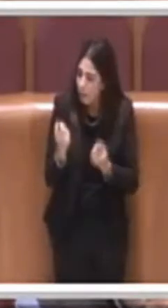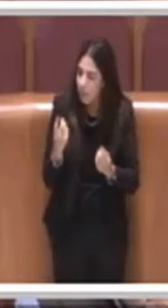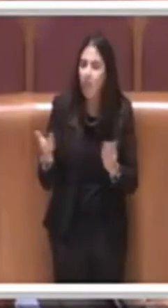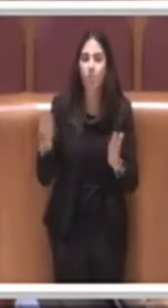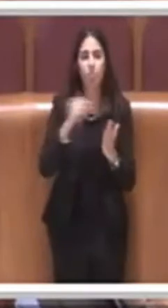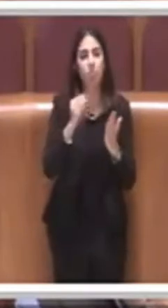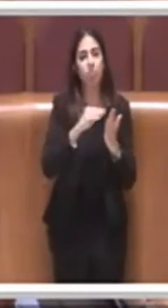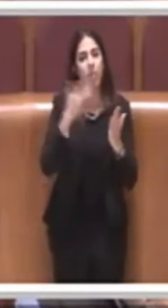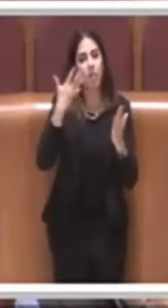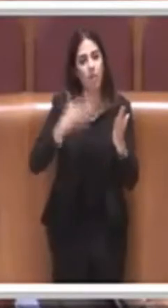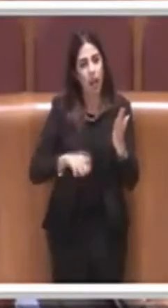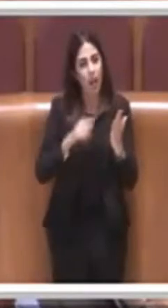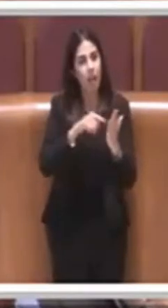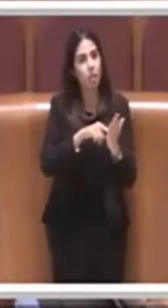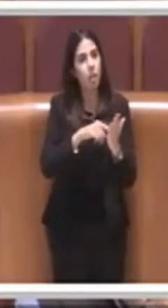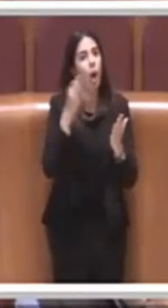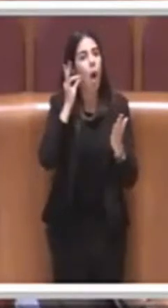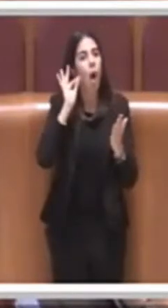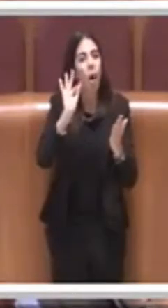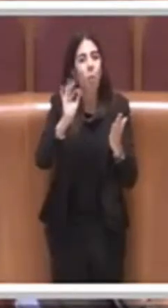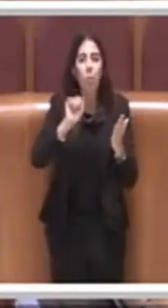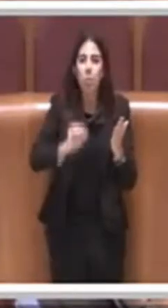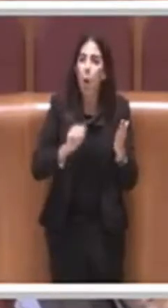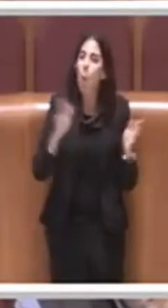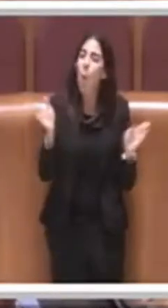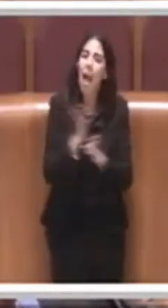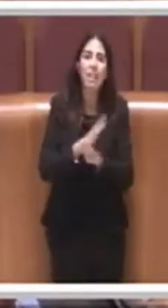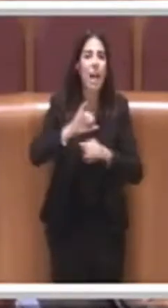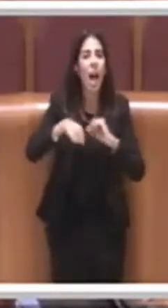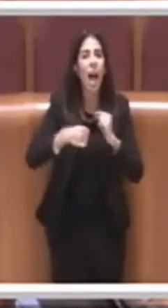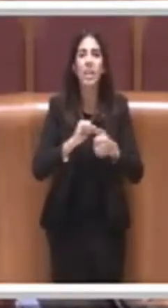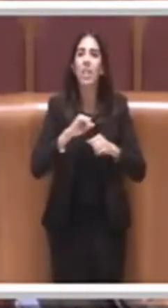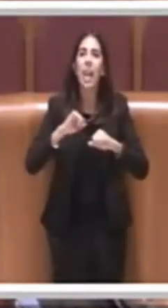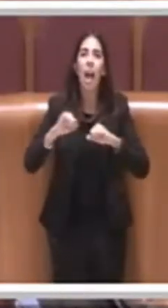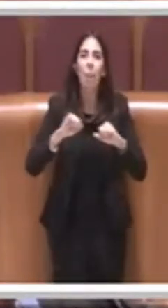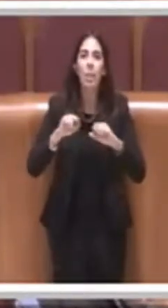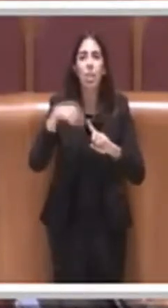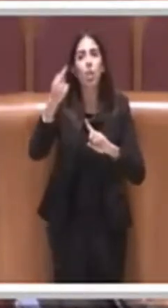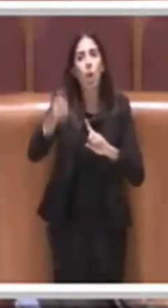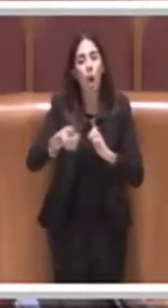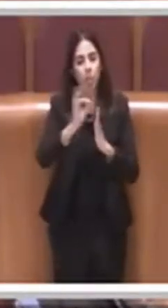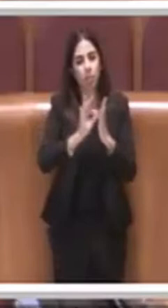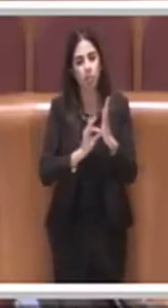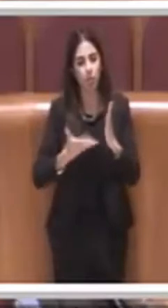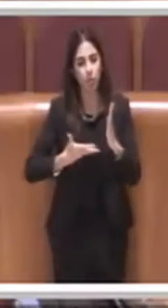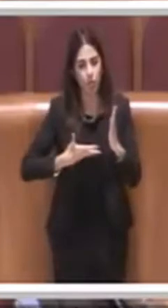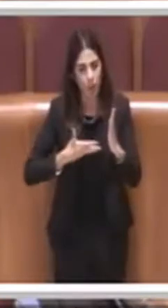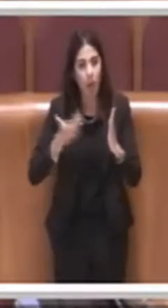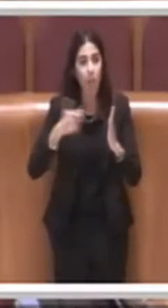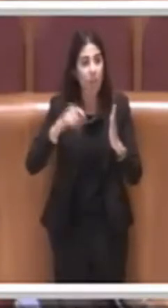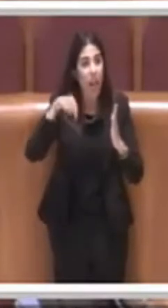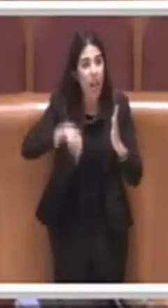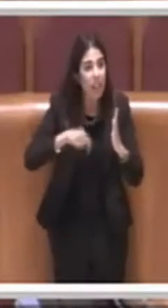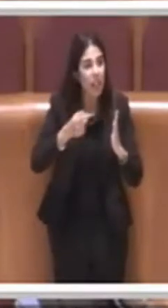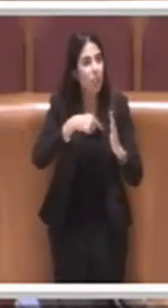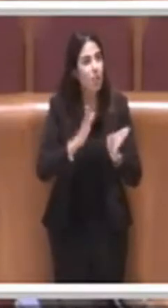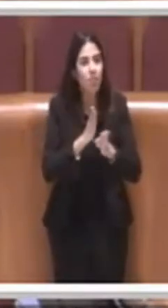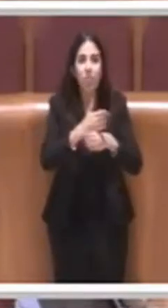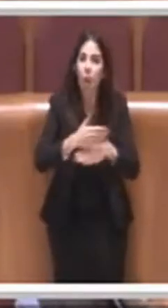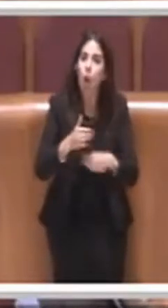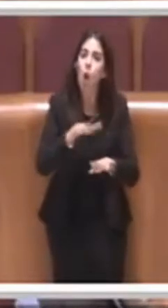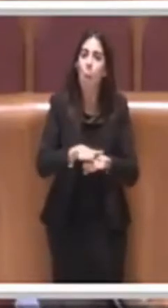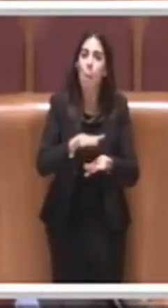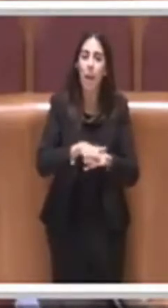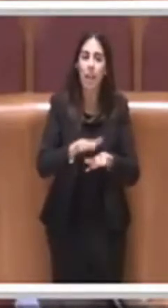come ripercussioni su tutte le attività dell'amministrazione, visto che stiamo andando a distribuire le competenze, quindi tanto lato